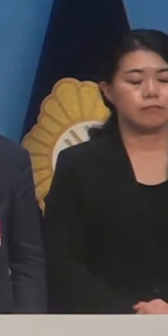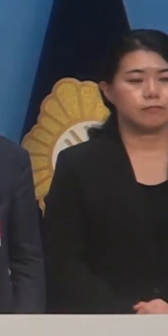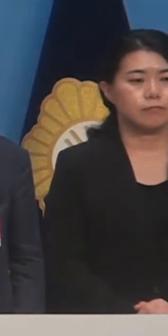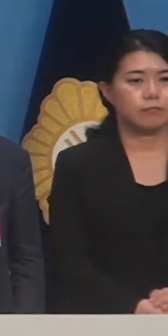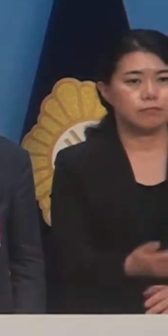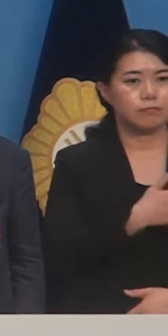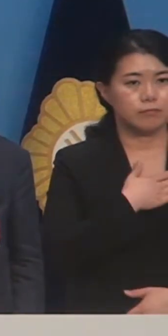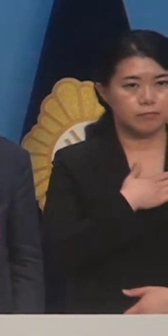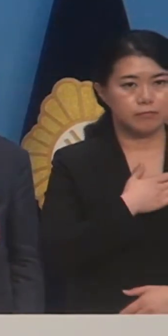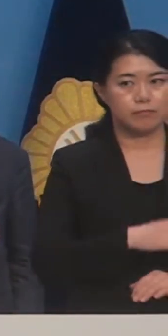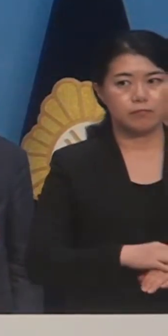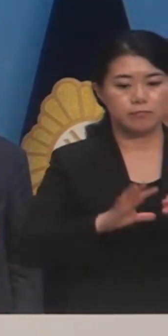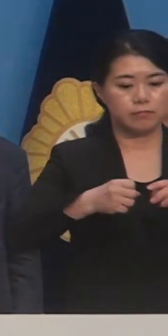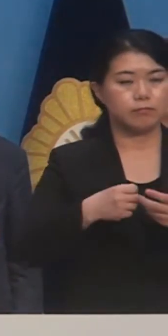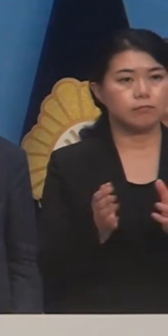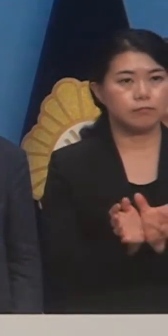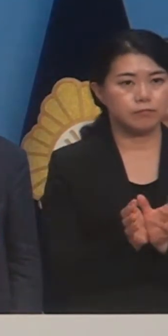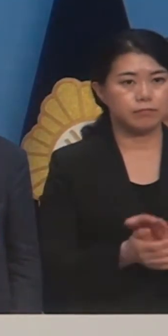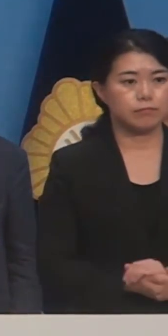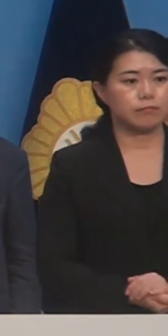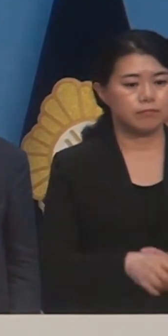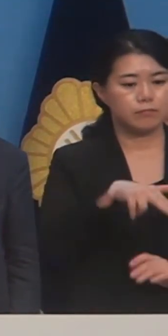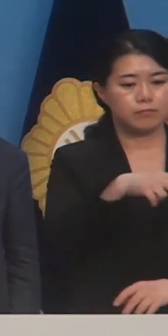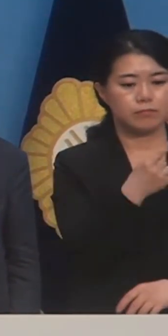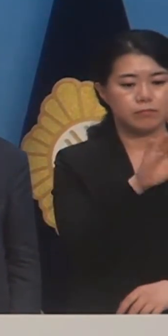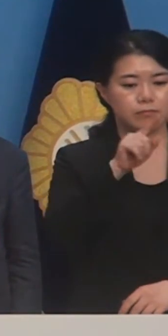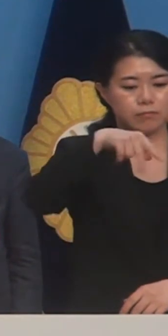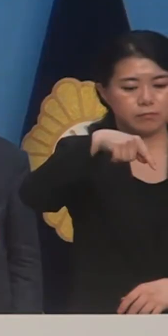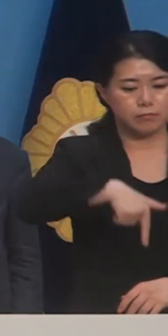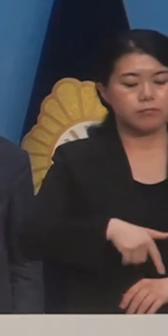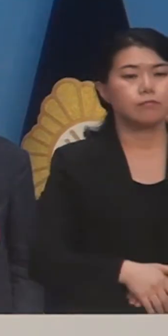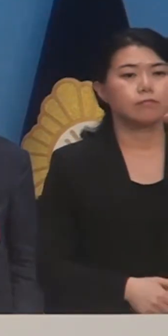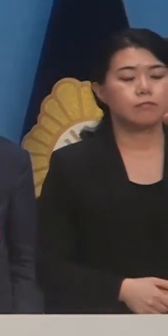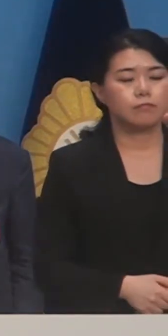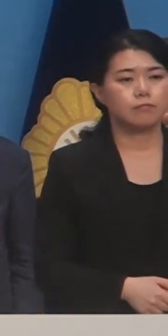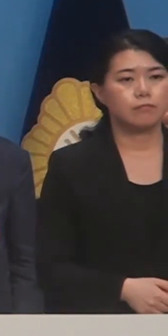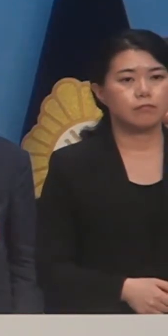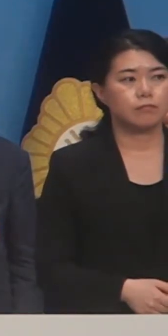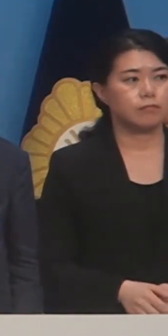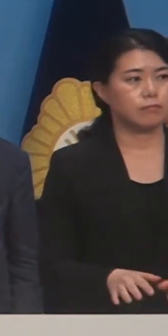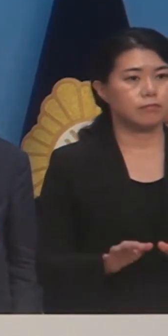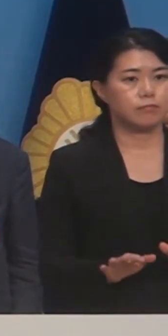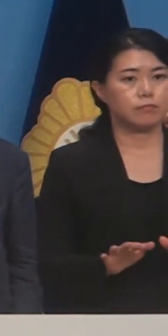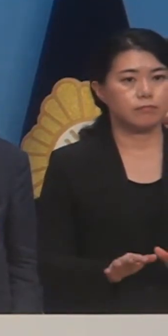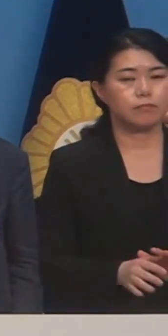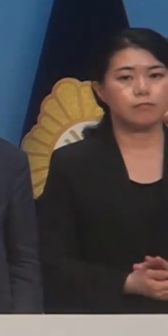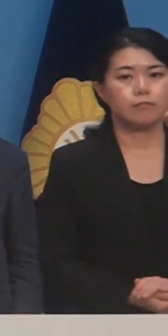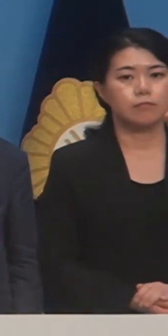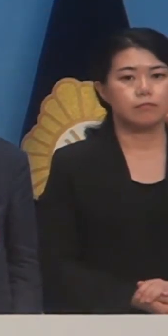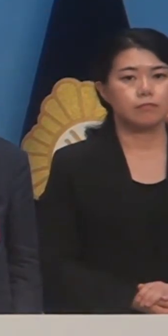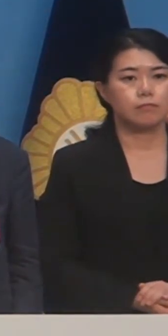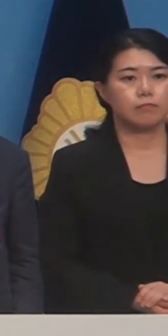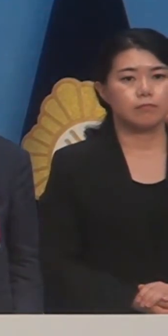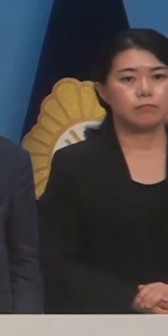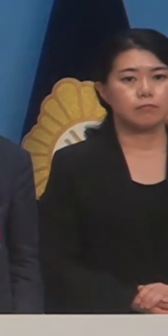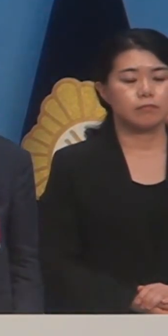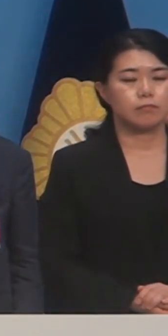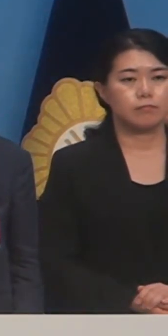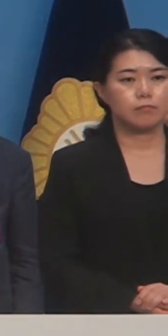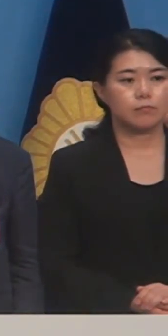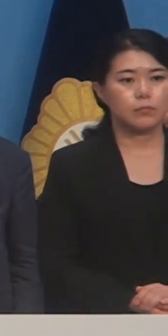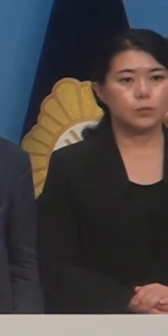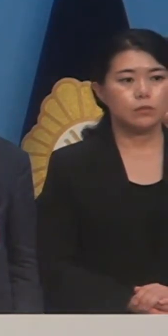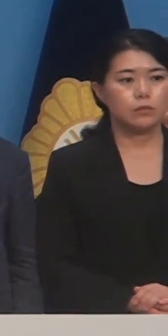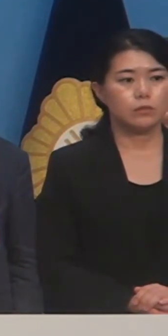네, 저는 국민의힘 조배수 의원입니다. 오늘 지금